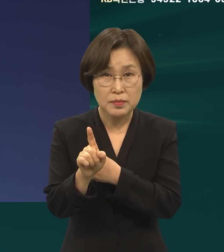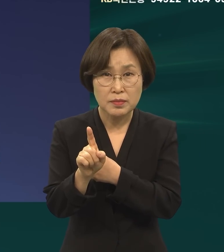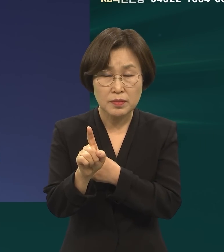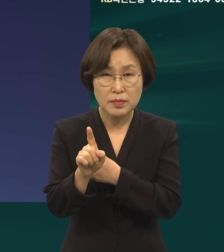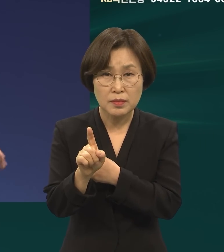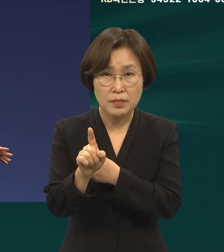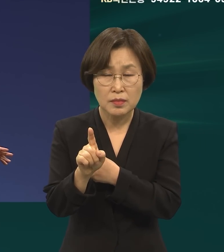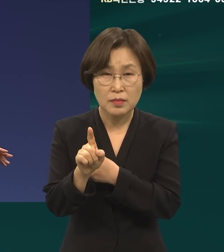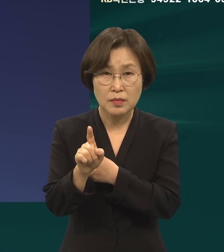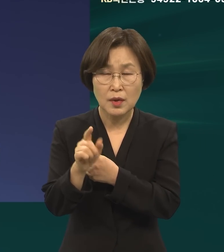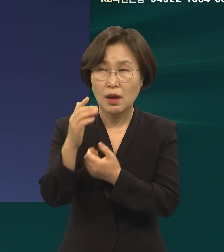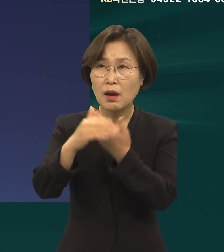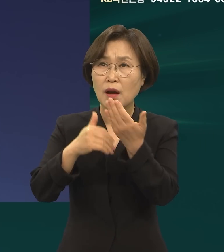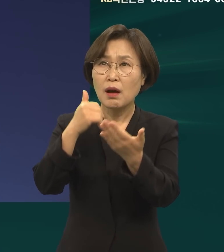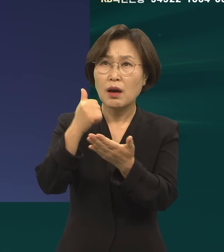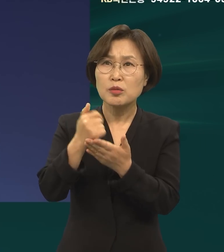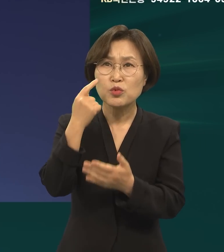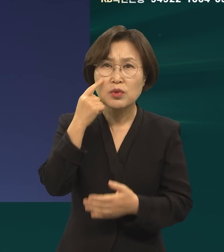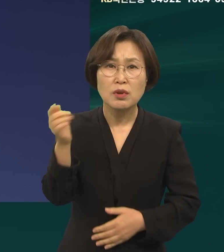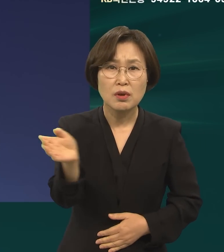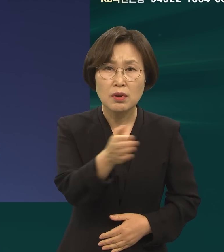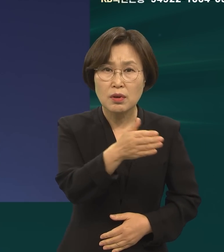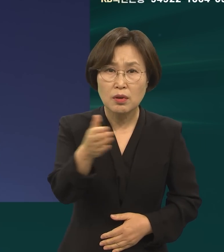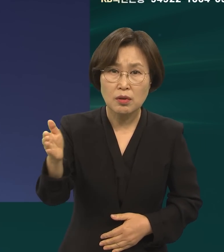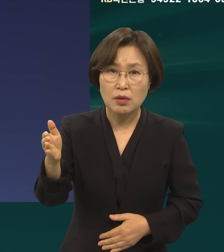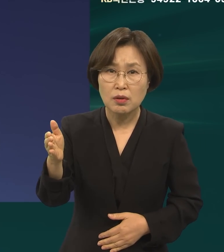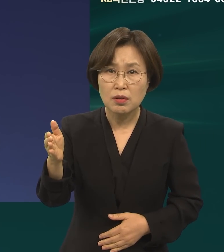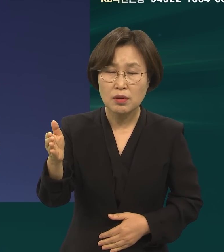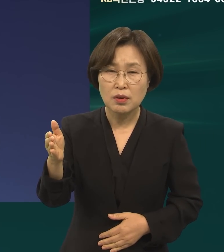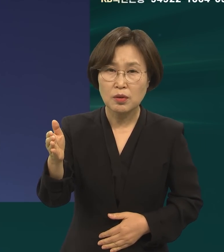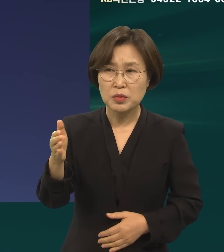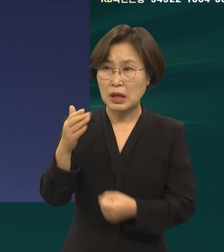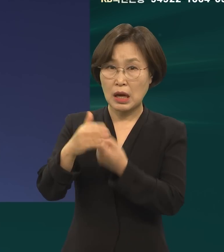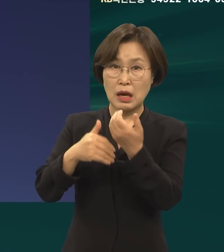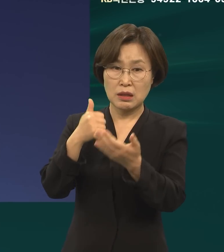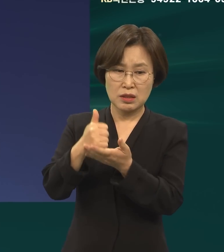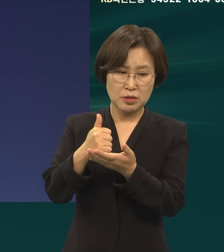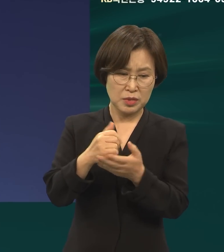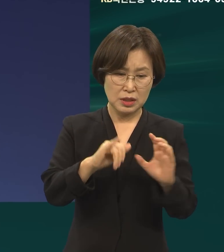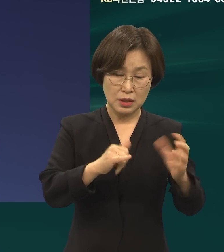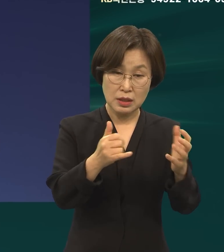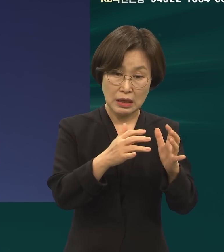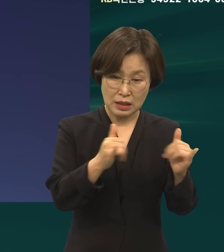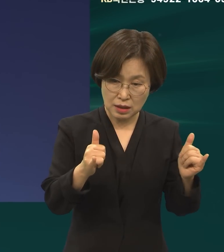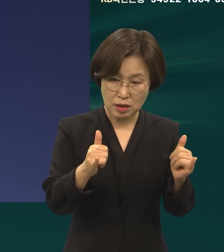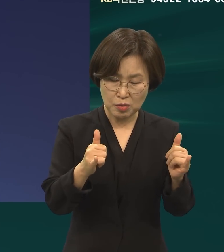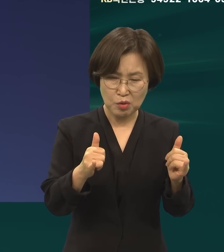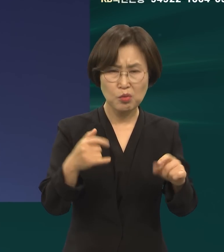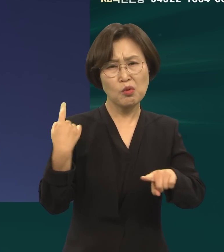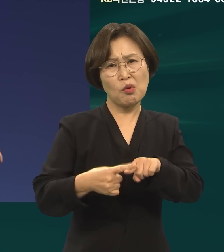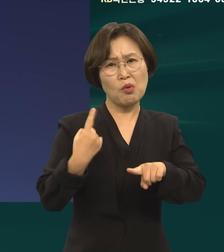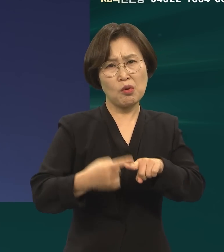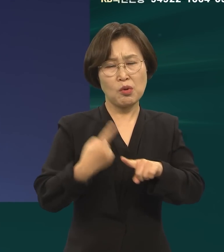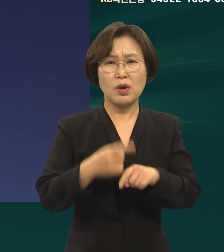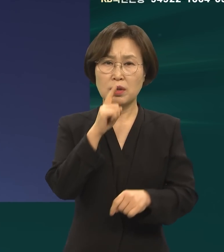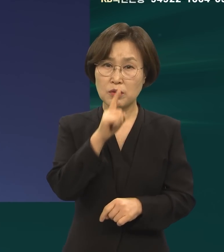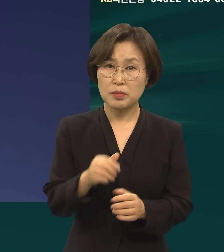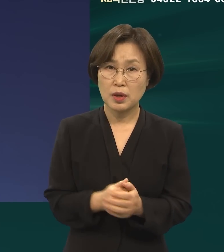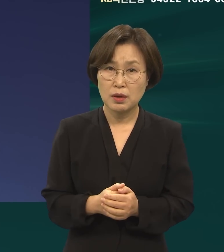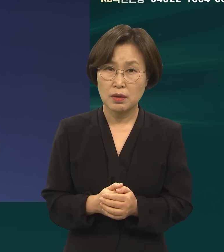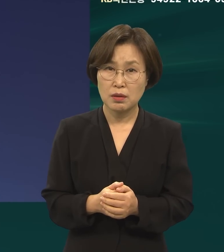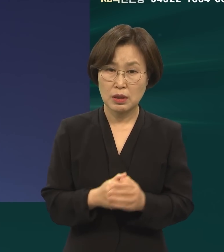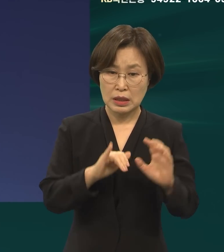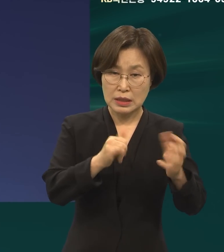보이지 않는 하나님을 믿는 너희들이 우리랑 다를 바가 없다고 말하기 때문입니다. 그들